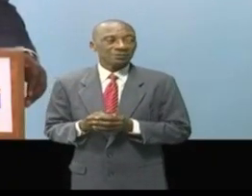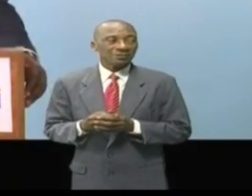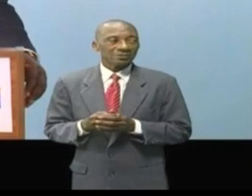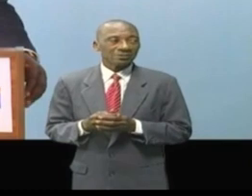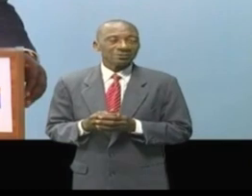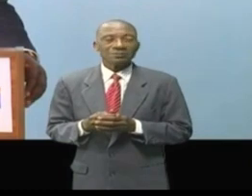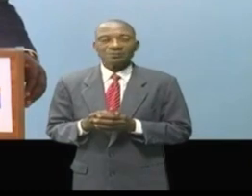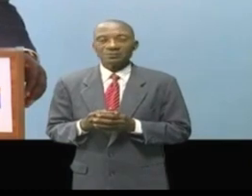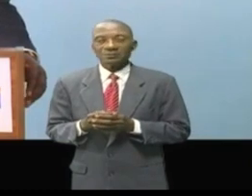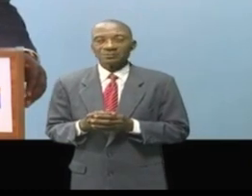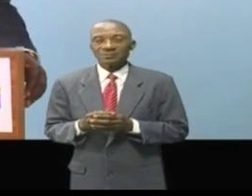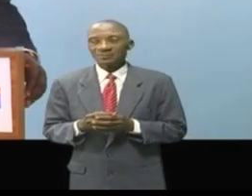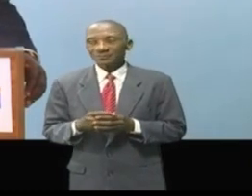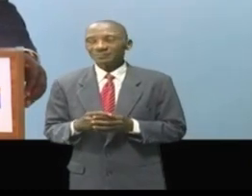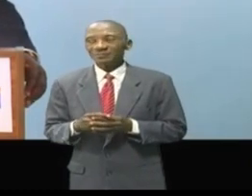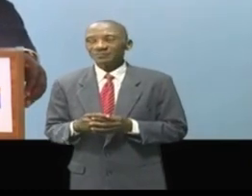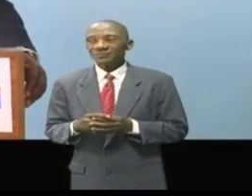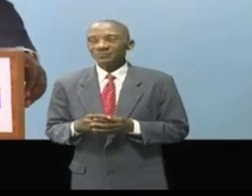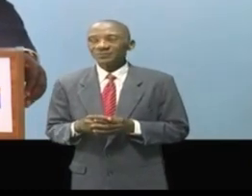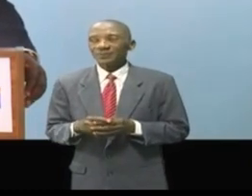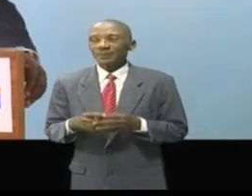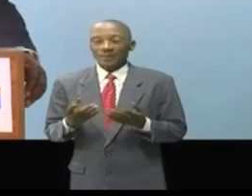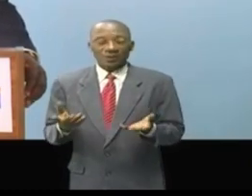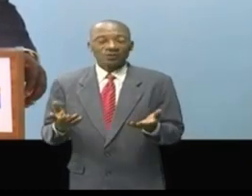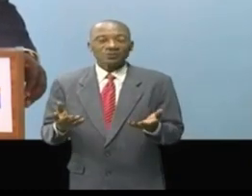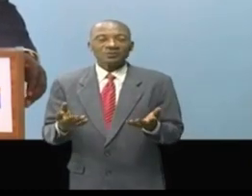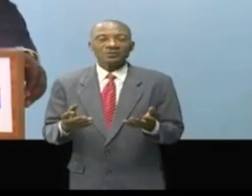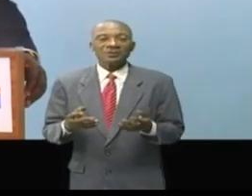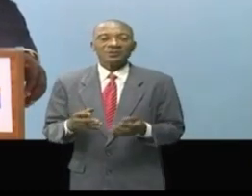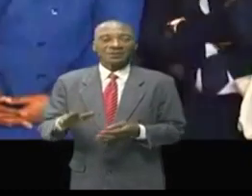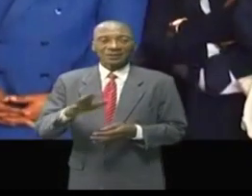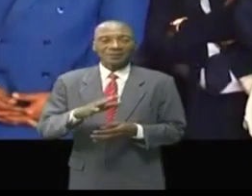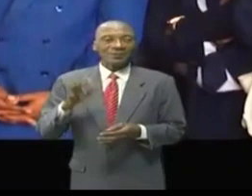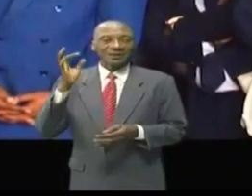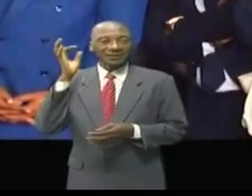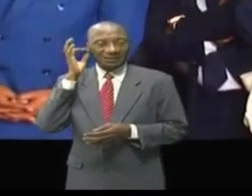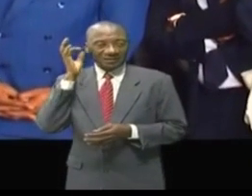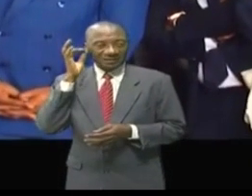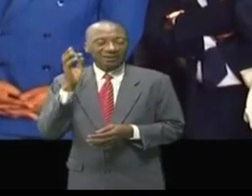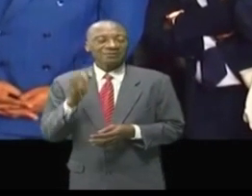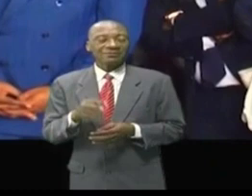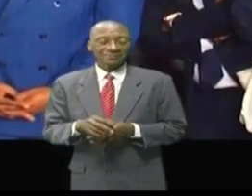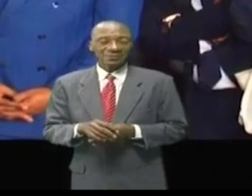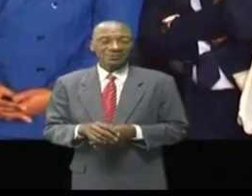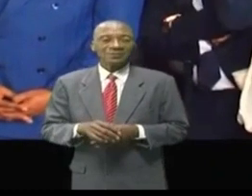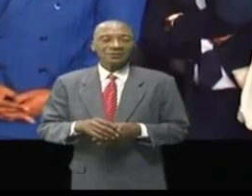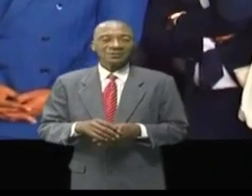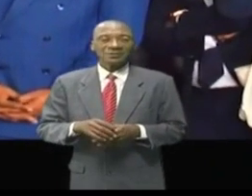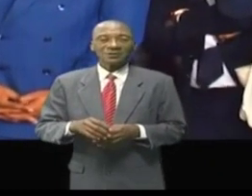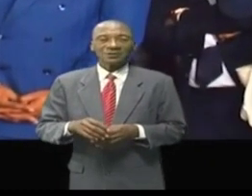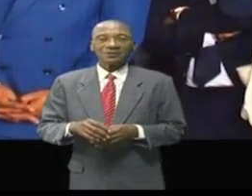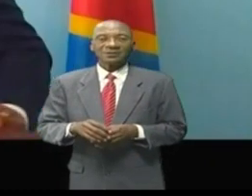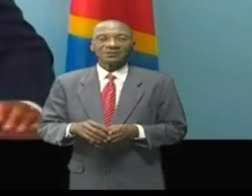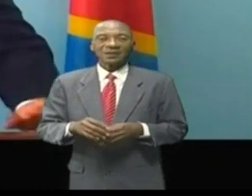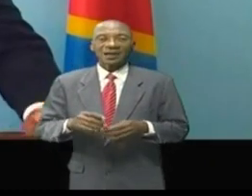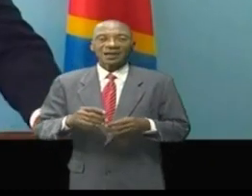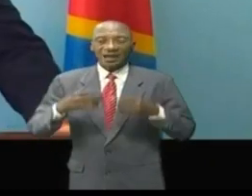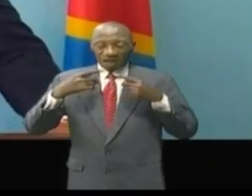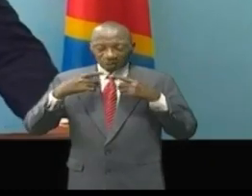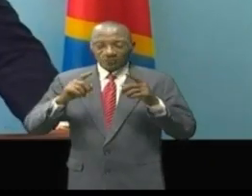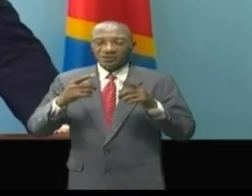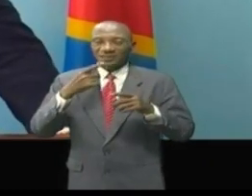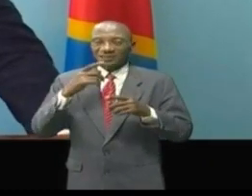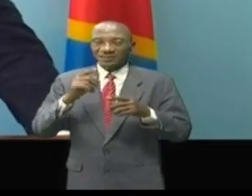face à la presse rassuré de l'engagement du Kenya à poursuivre le déploiement de ses troupes dans l'Est afin d'éradiquer les groupes